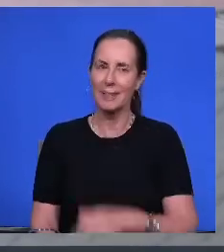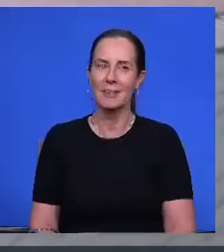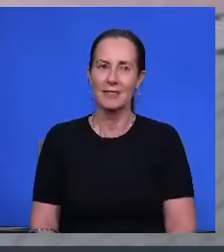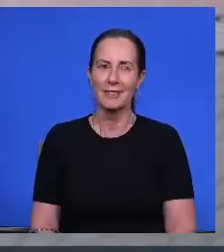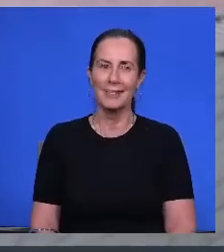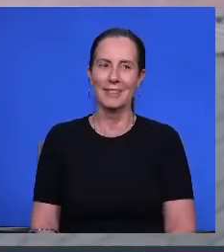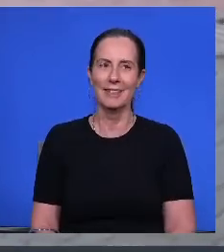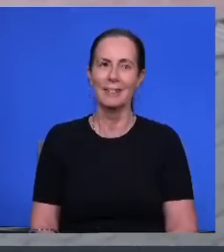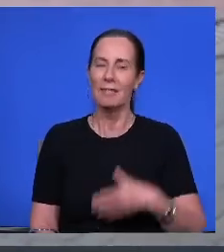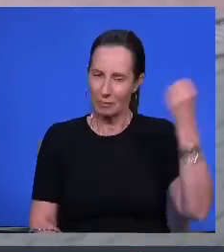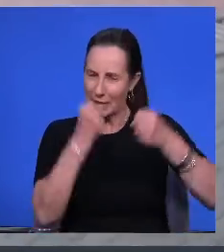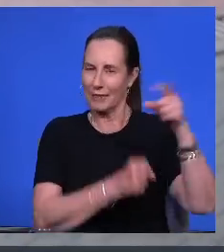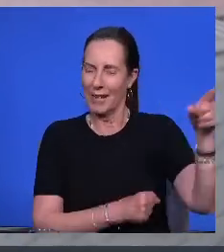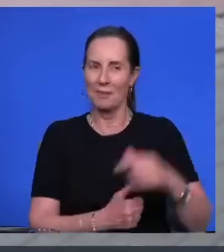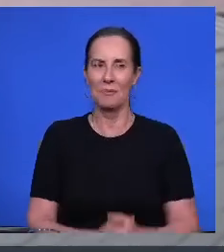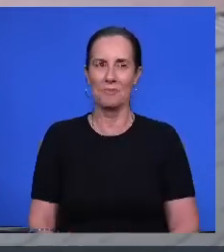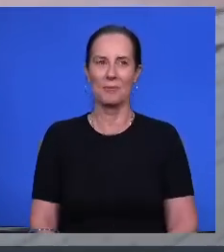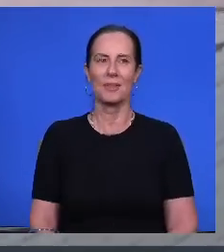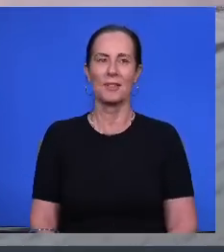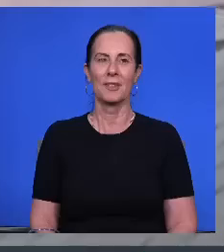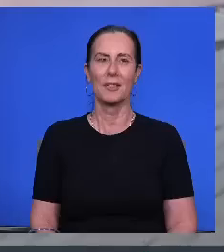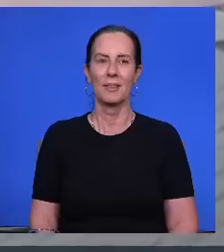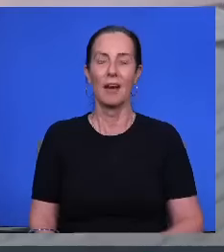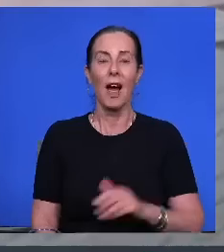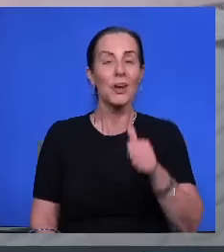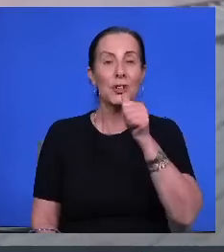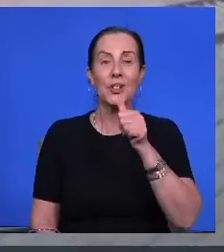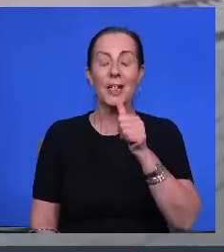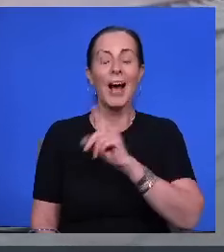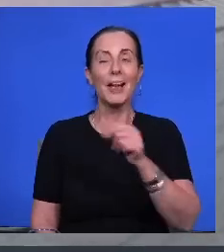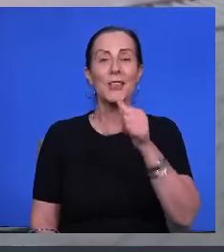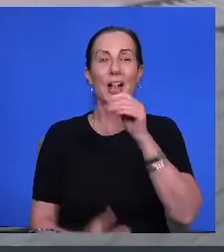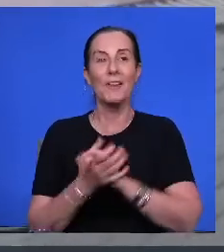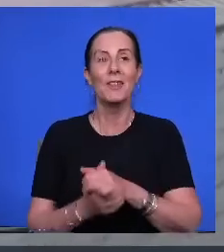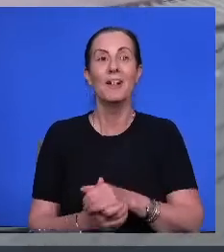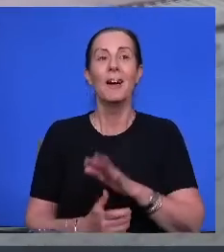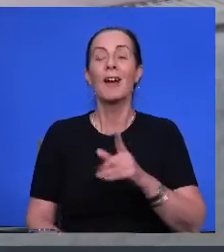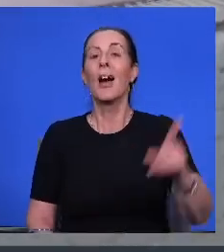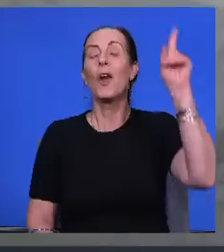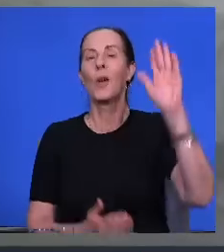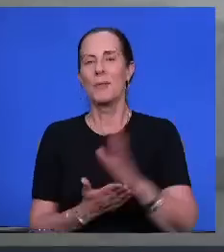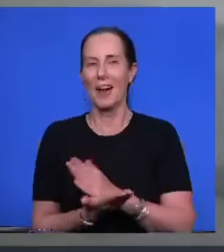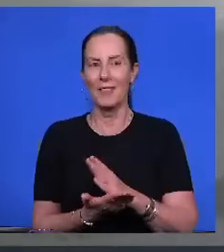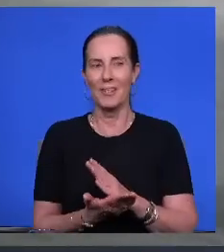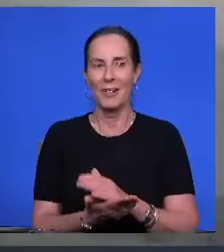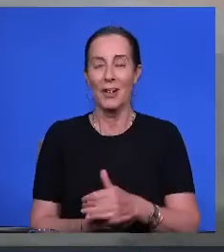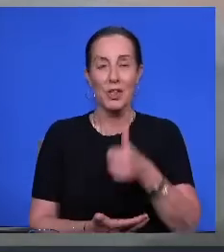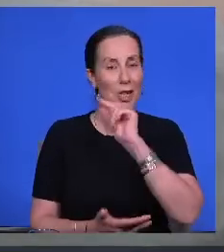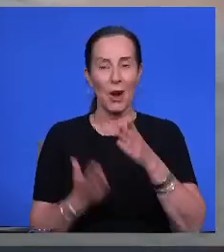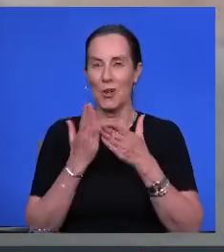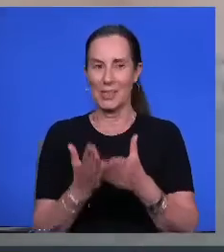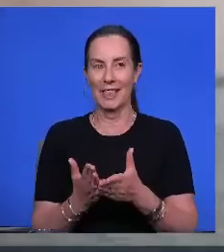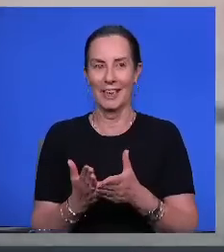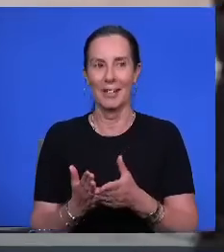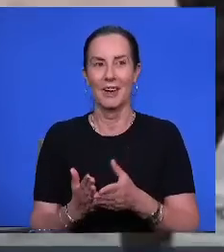להם. אל תשתה חבר, אל תשתה יותר, ככה אלוהים קבע, שתייה כבר לא עוזר. יש